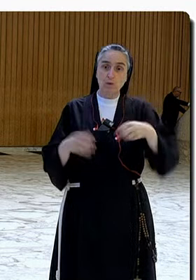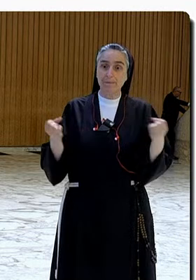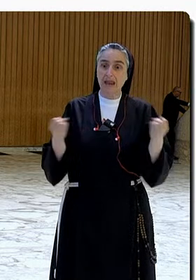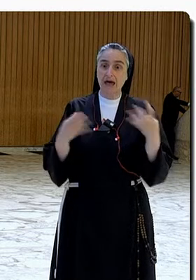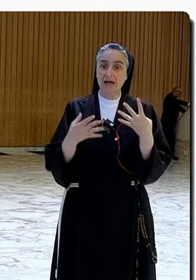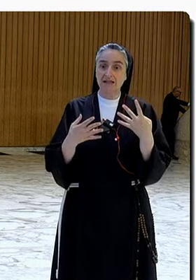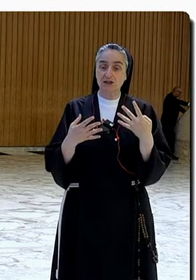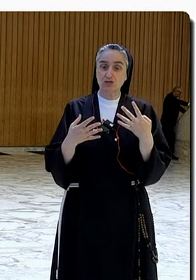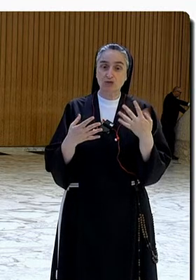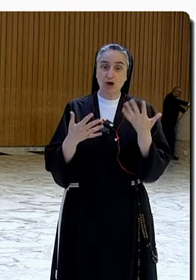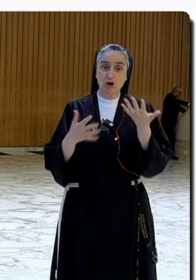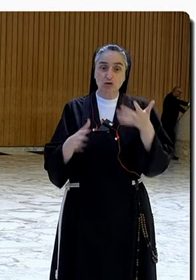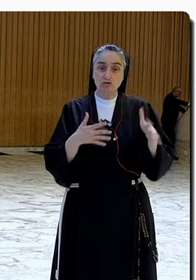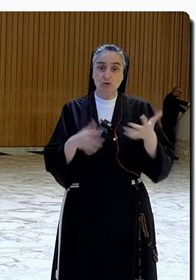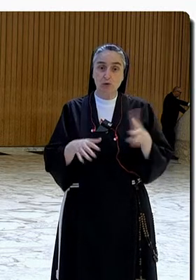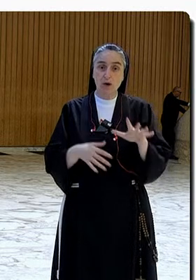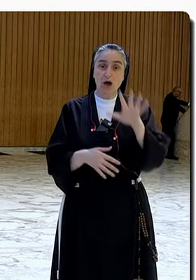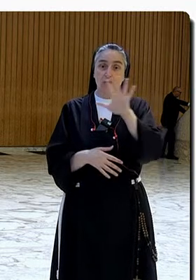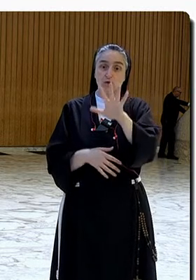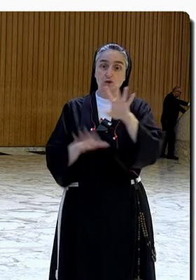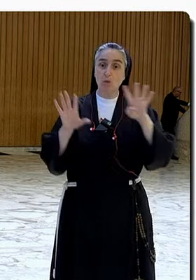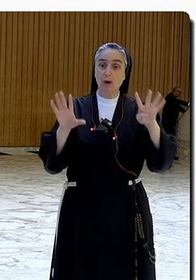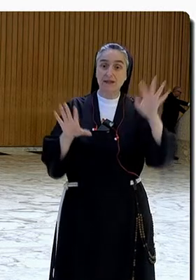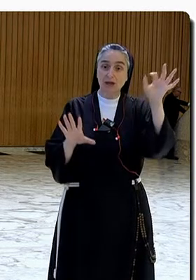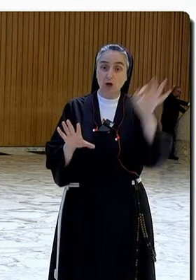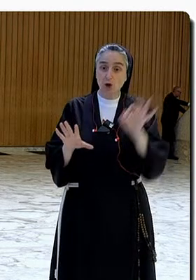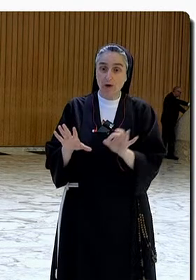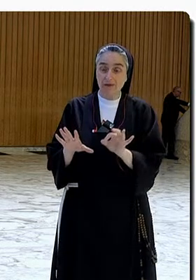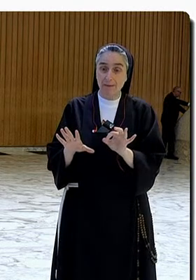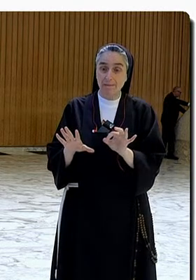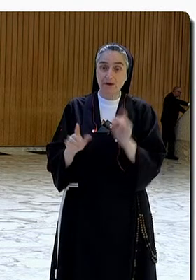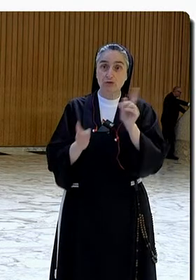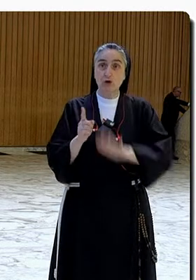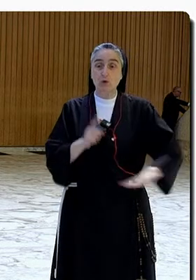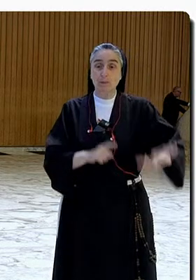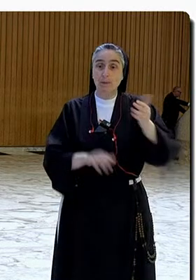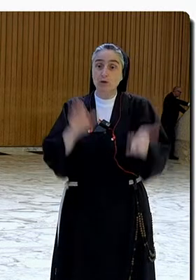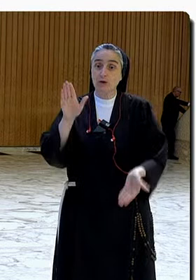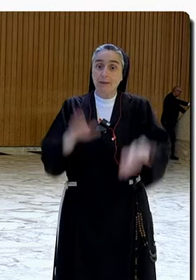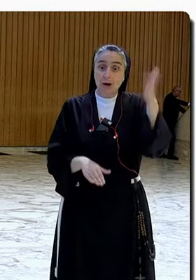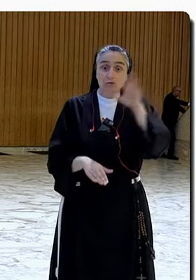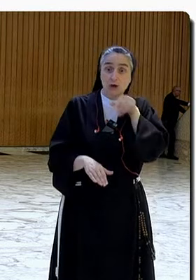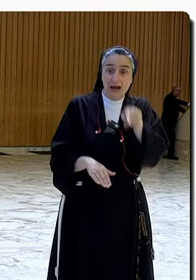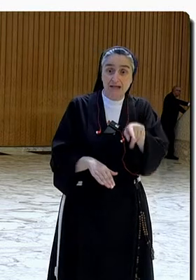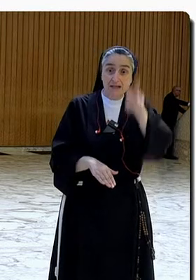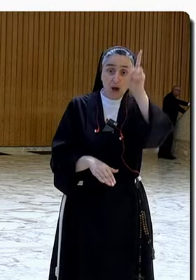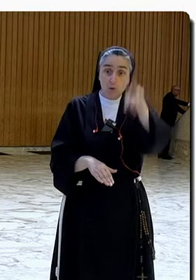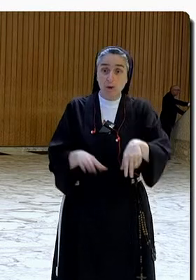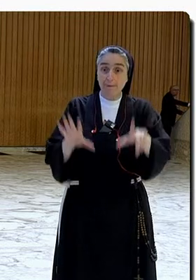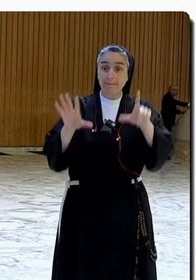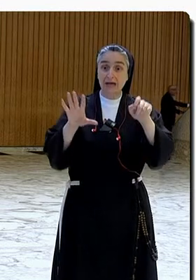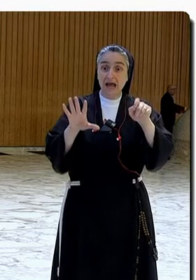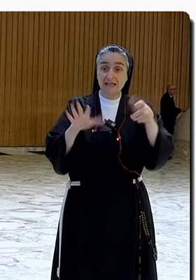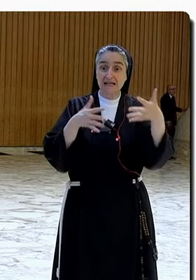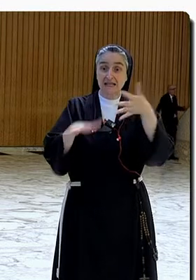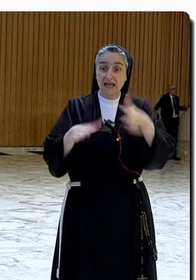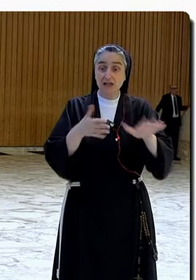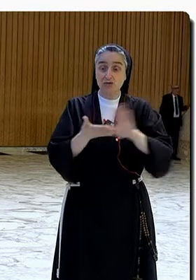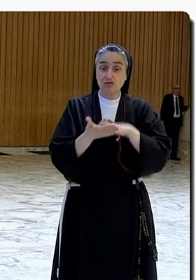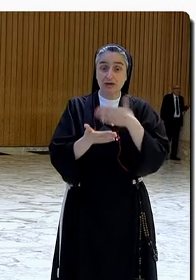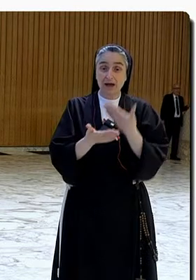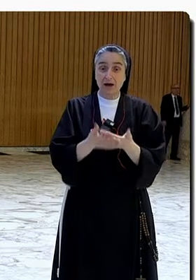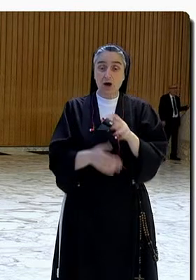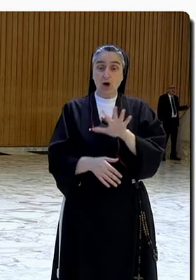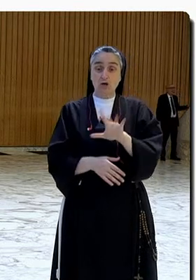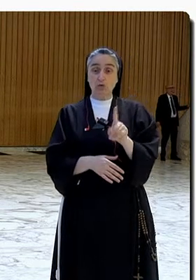nel 2019 ammontava al 59% dell'intera popolazione. Entro il 2070 si prevede che scenderà